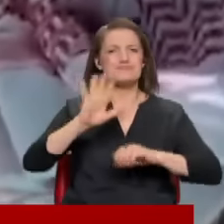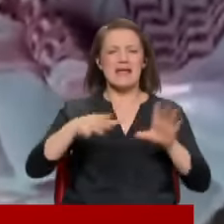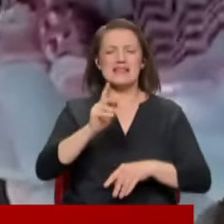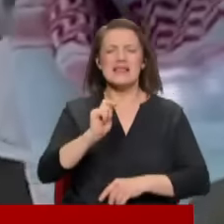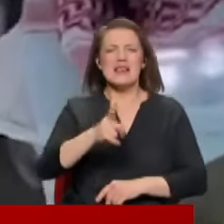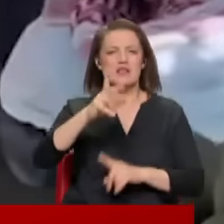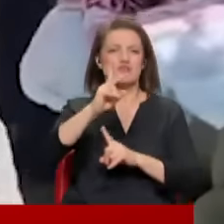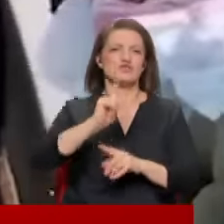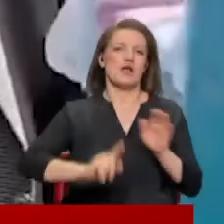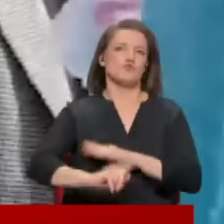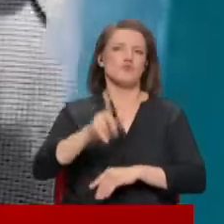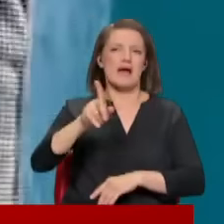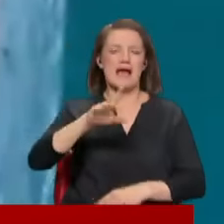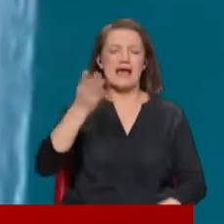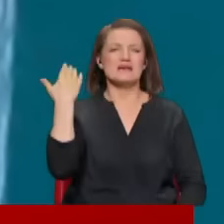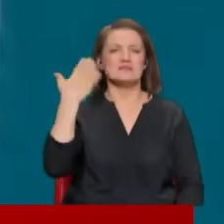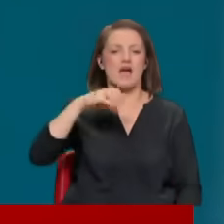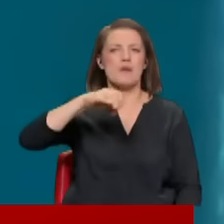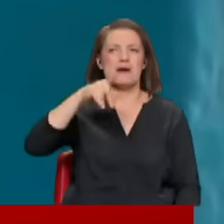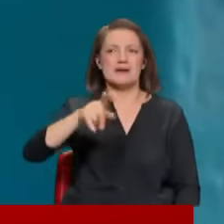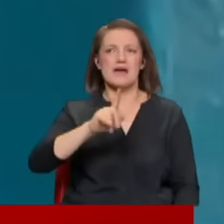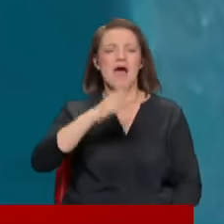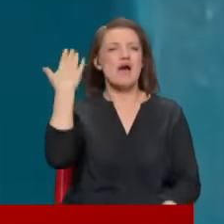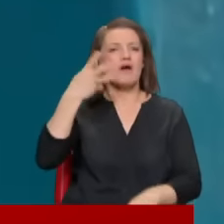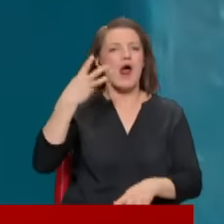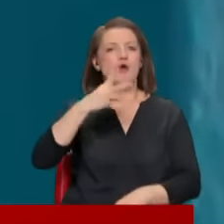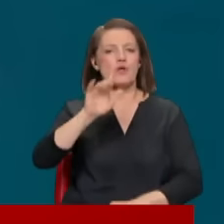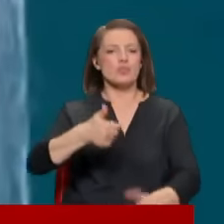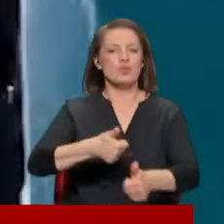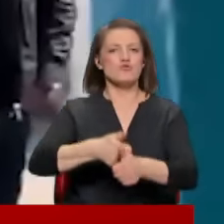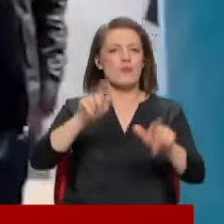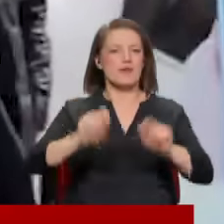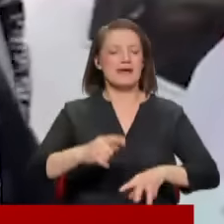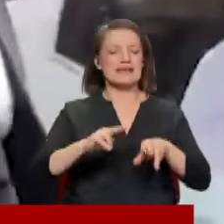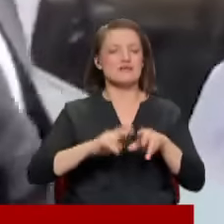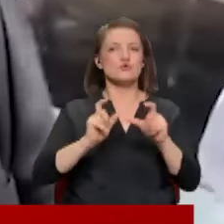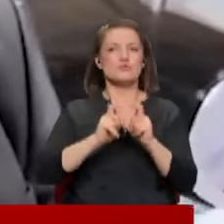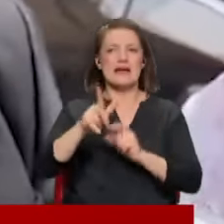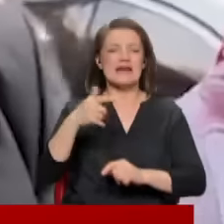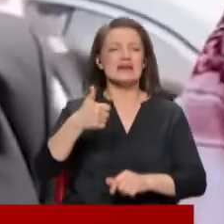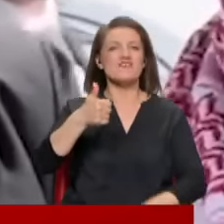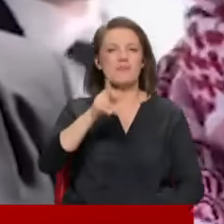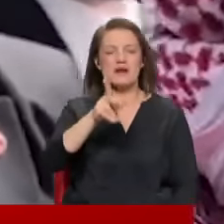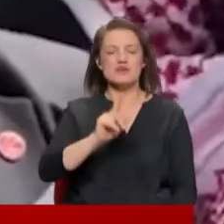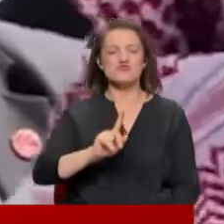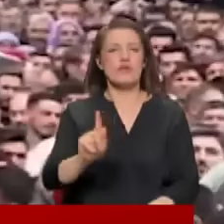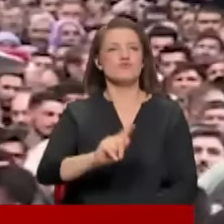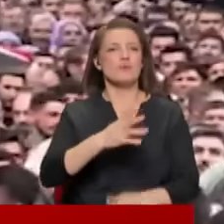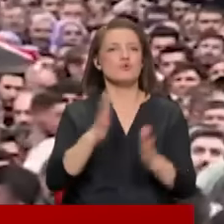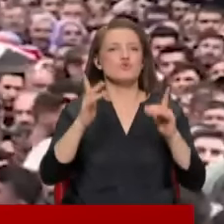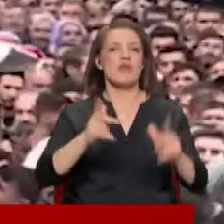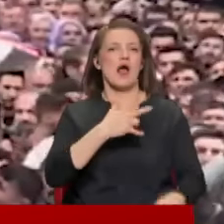illerden Şanlıurfa. Eski AK Parti milletvekili Erdoğan'ın da danışmanlığını yapan Kasım Gülpınar, Yeniden Refah Partisi'nin Şanlıurfa Büyükşehir